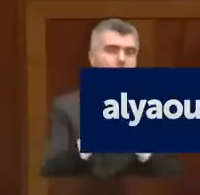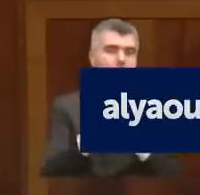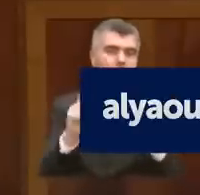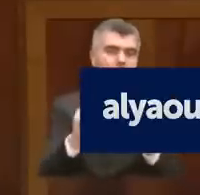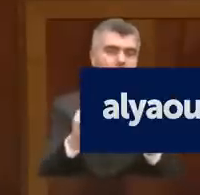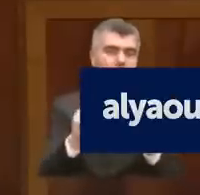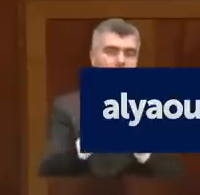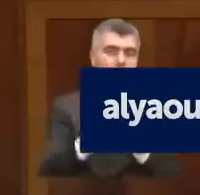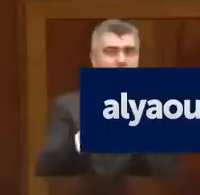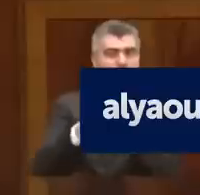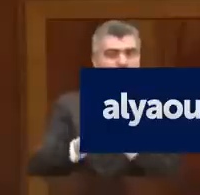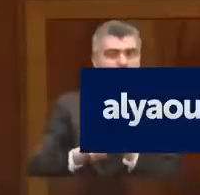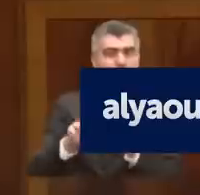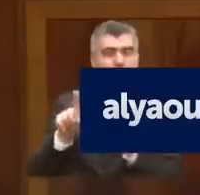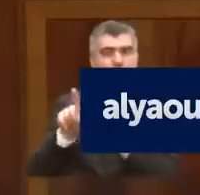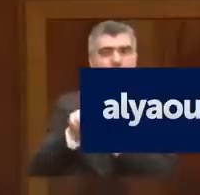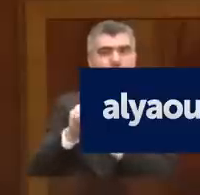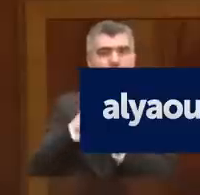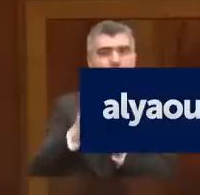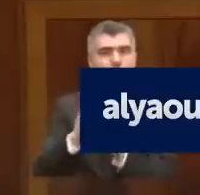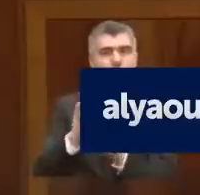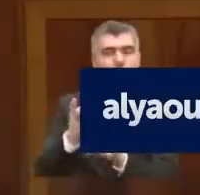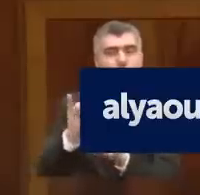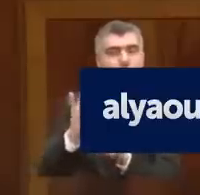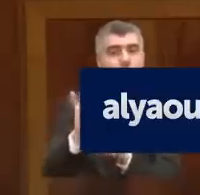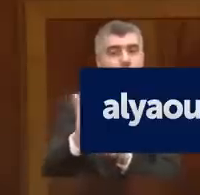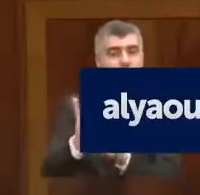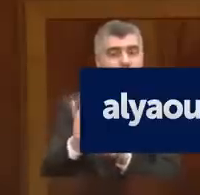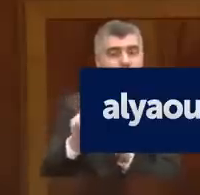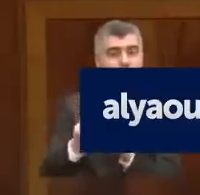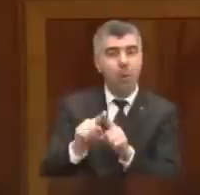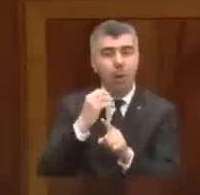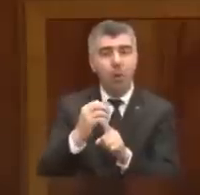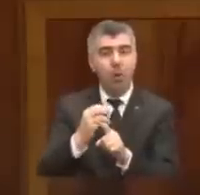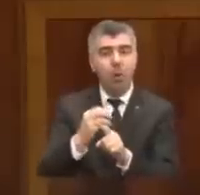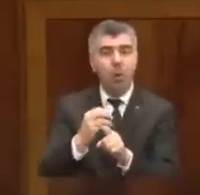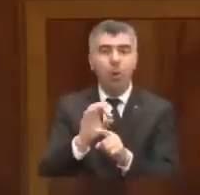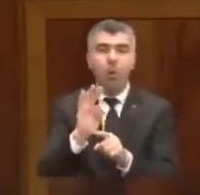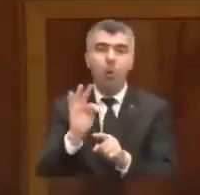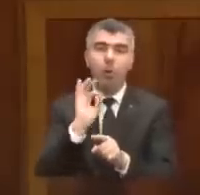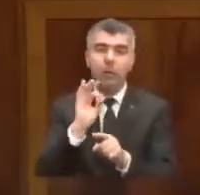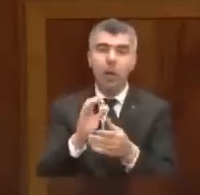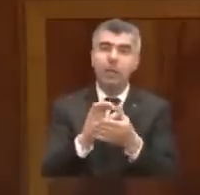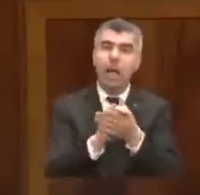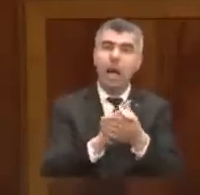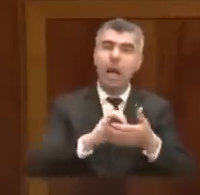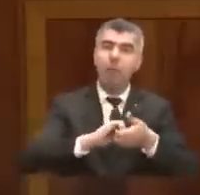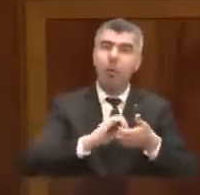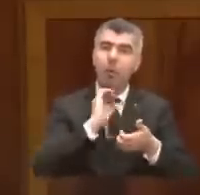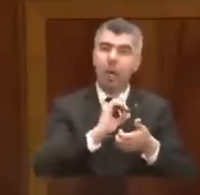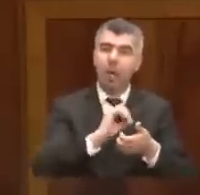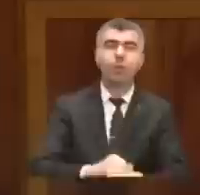جلسني جلست خوك وحاسبني حساب عدوك، وهذا كنايه على الصدق في الكلام والمحبه اللي كنكنوا